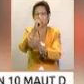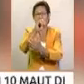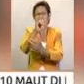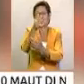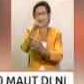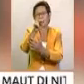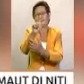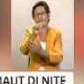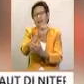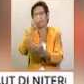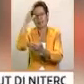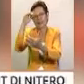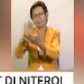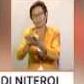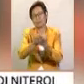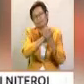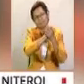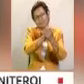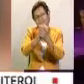suami.